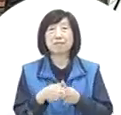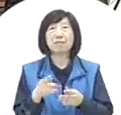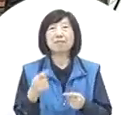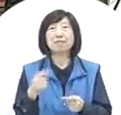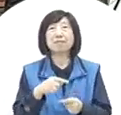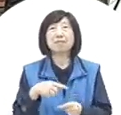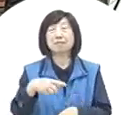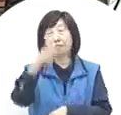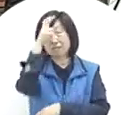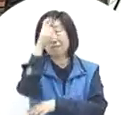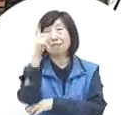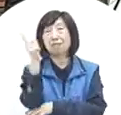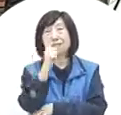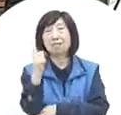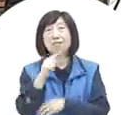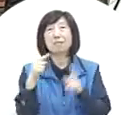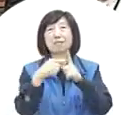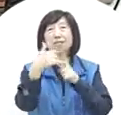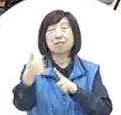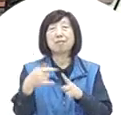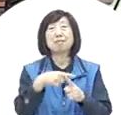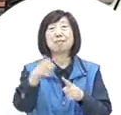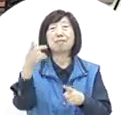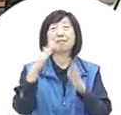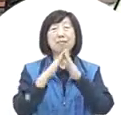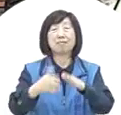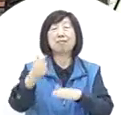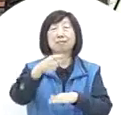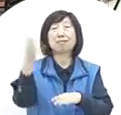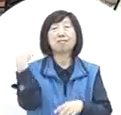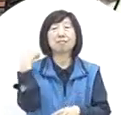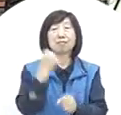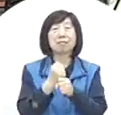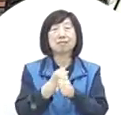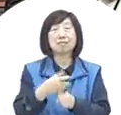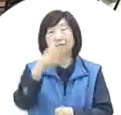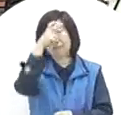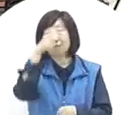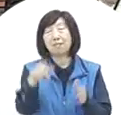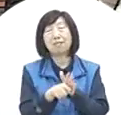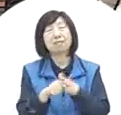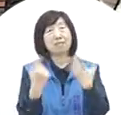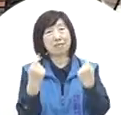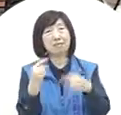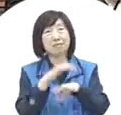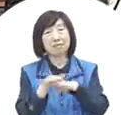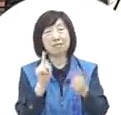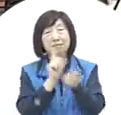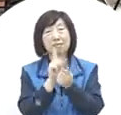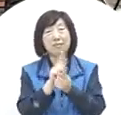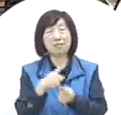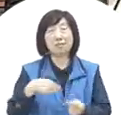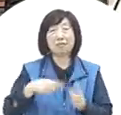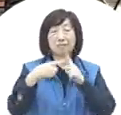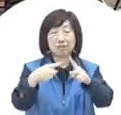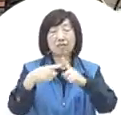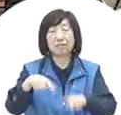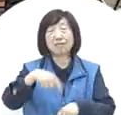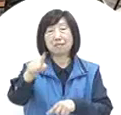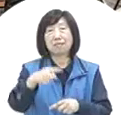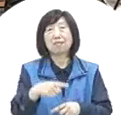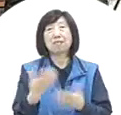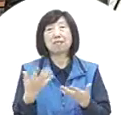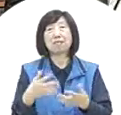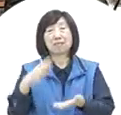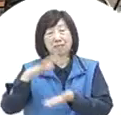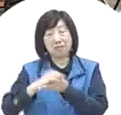消同仁，我相信市长以前在担任警察同仁的时候，你也面临到很多第一现场，你也承受到很多的压